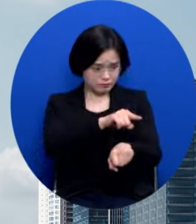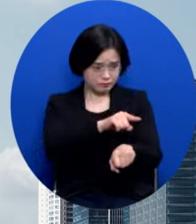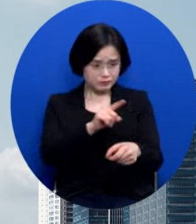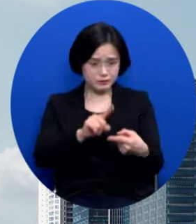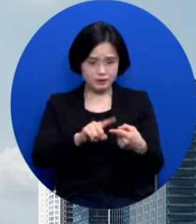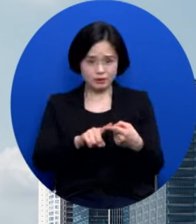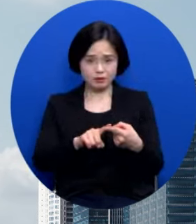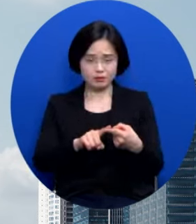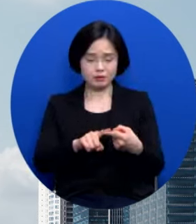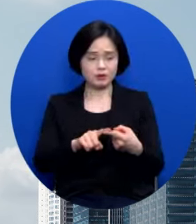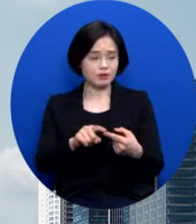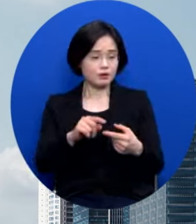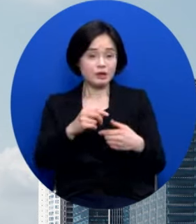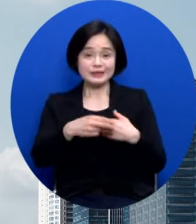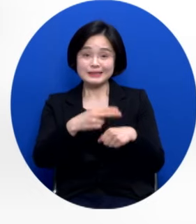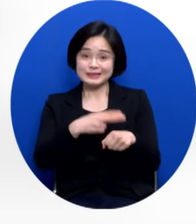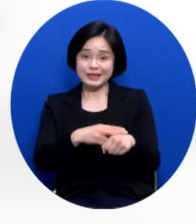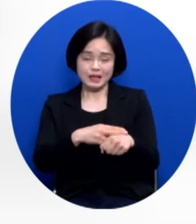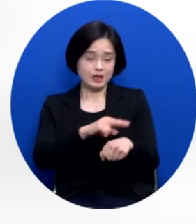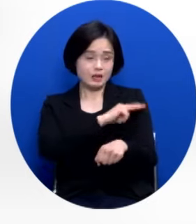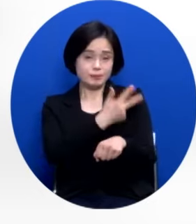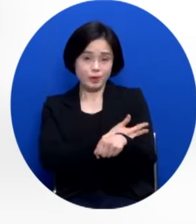사전통지서를 발송했습니다.